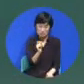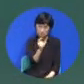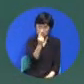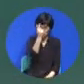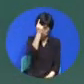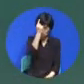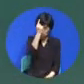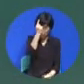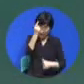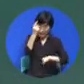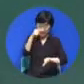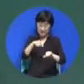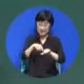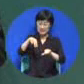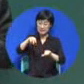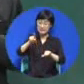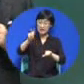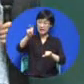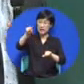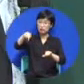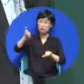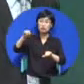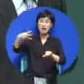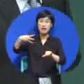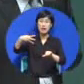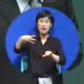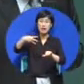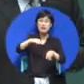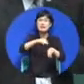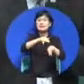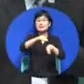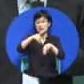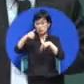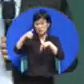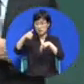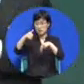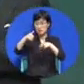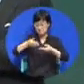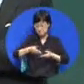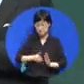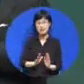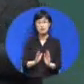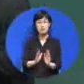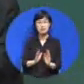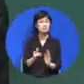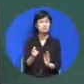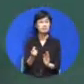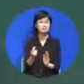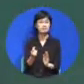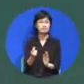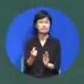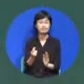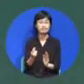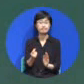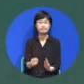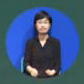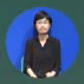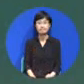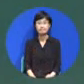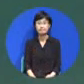사무엘이라는 이름을 낳았어요. The prayer of Hannah brought about the answer of Samuel. 여러분이